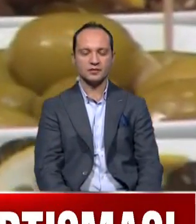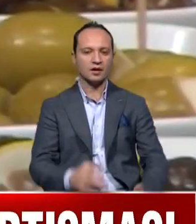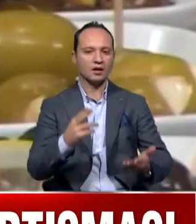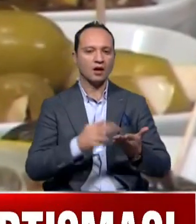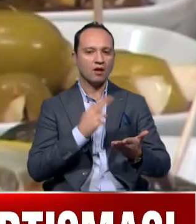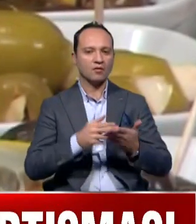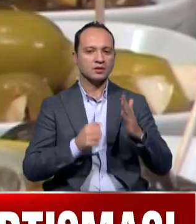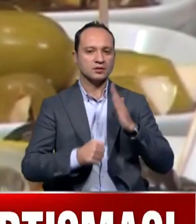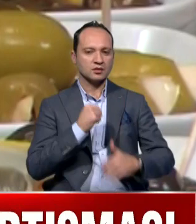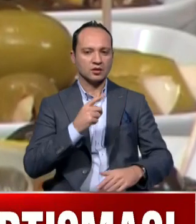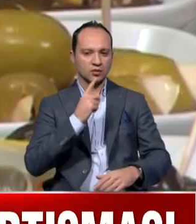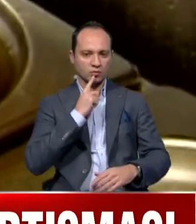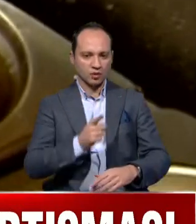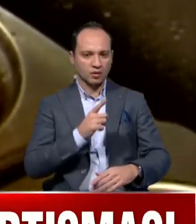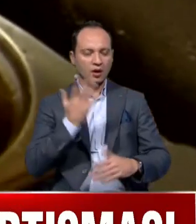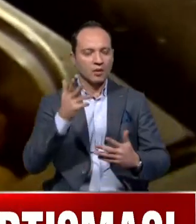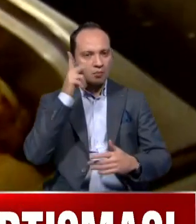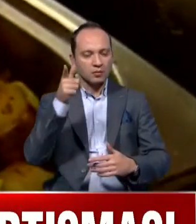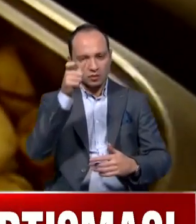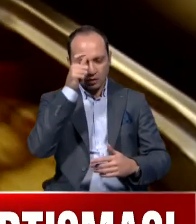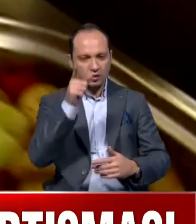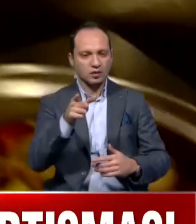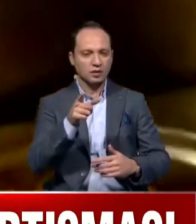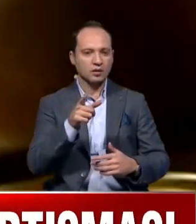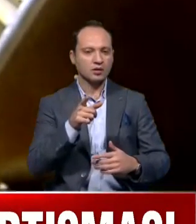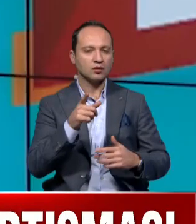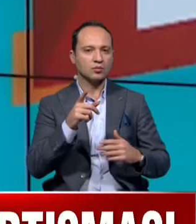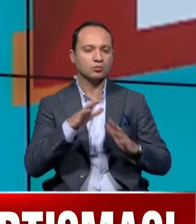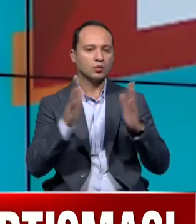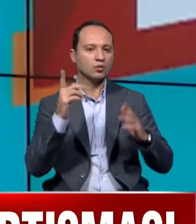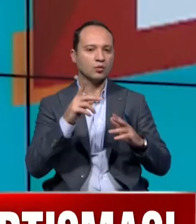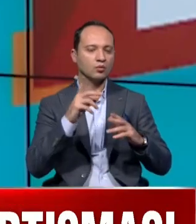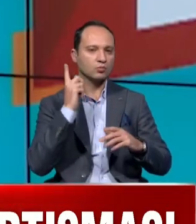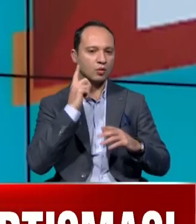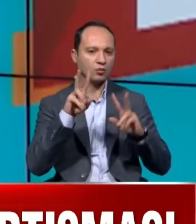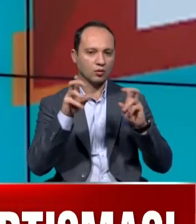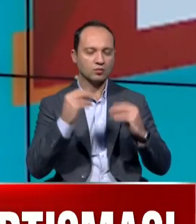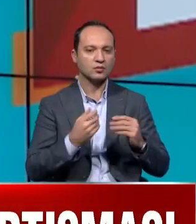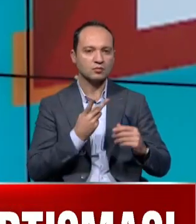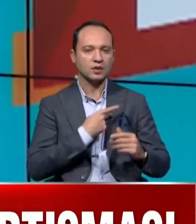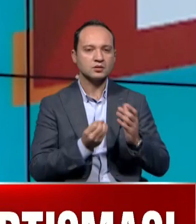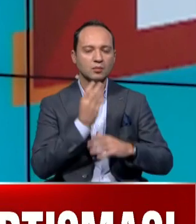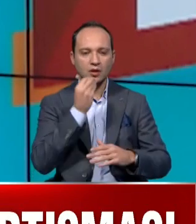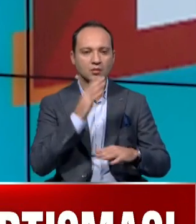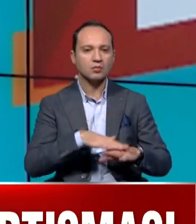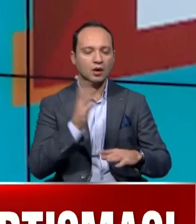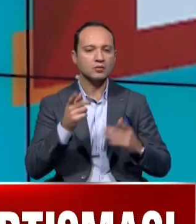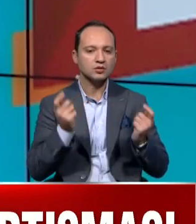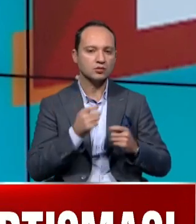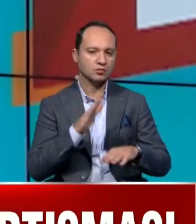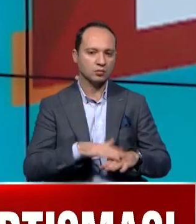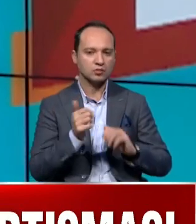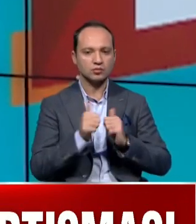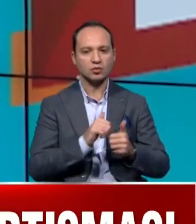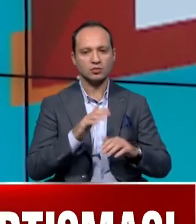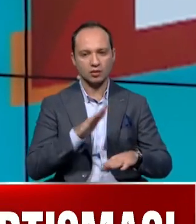Kahvaltıyı yasaklıyorum dedim ve hem Amerika'da hem de Türkiye'de trend topic oldu. Ben sabahlar mesela yemek yemeden bir sürü işlerimi hallediyorum. Spor